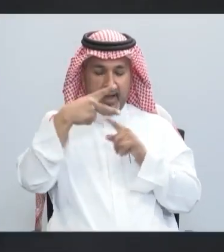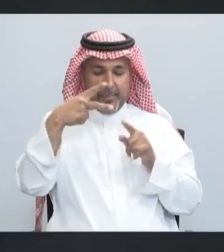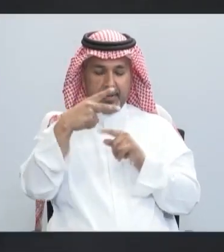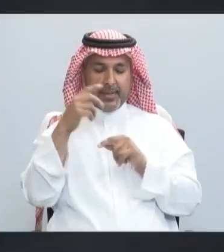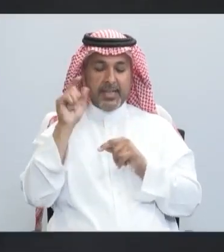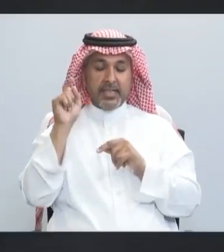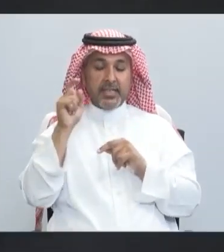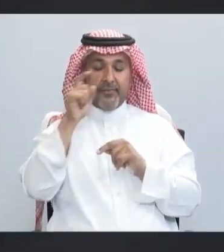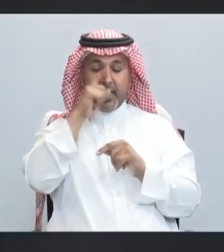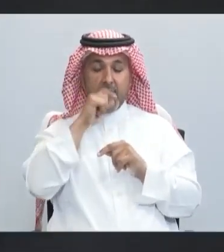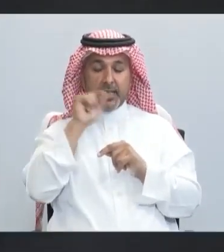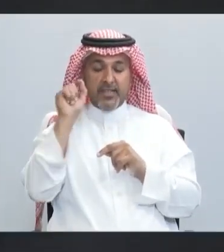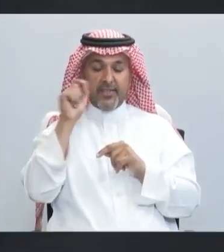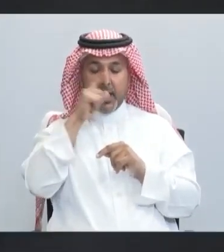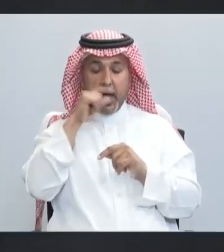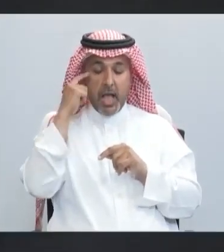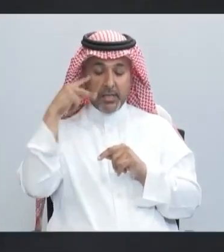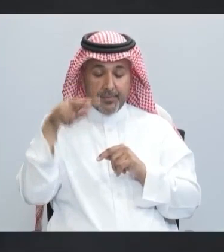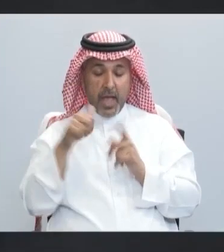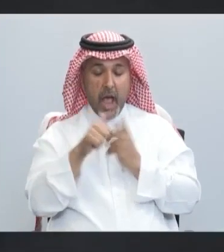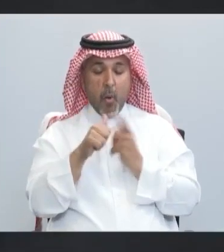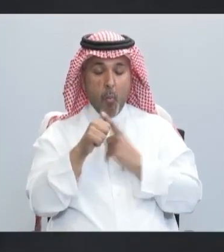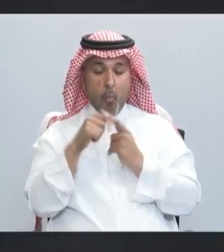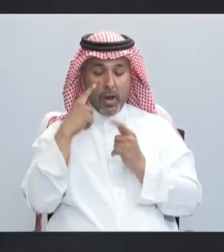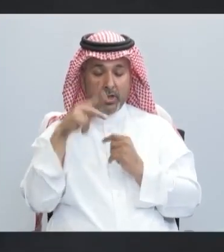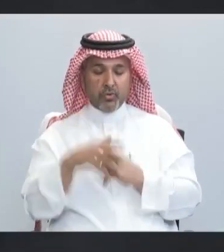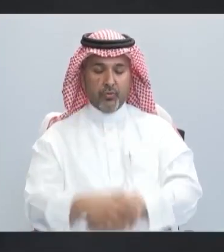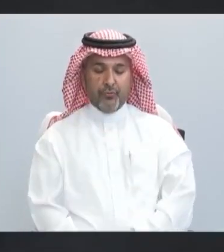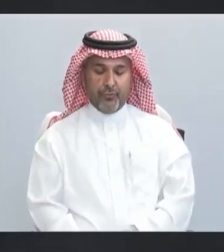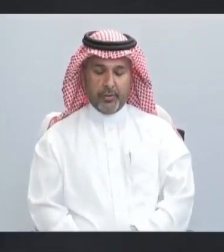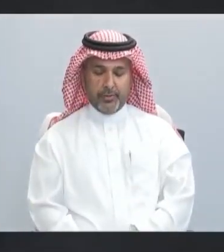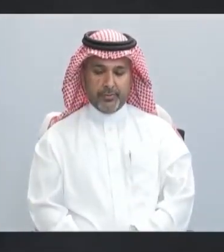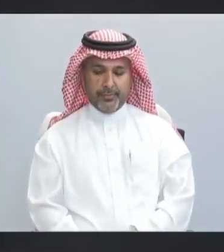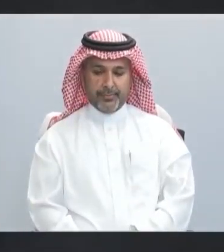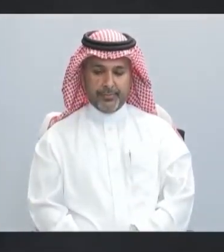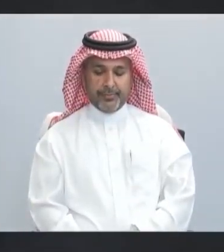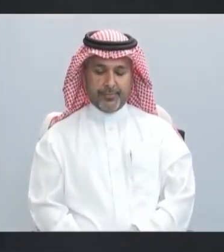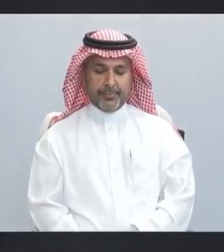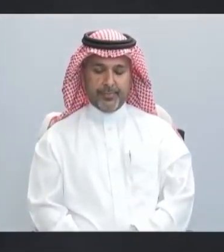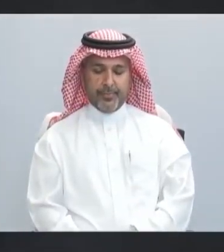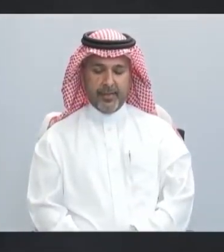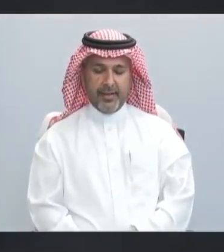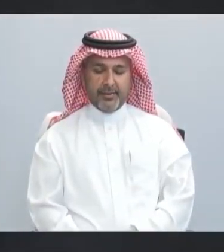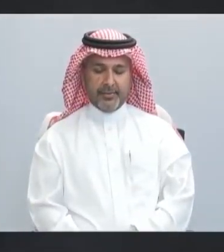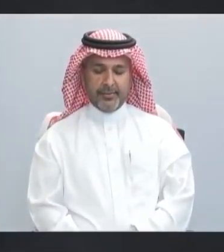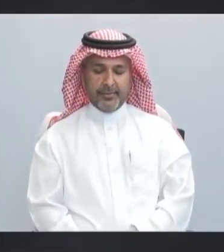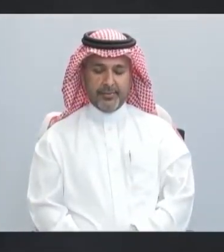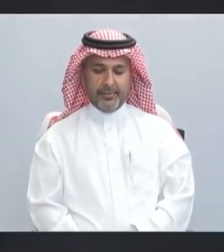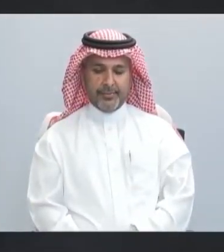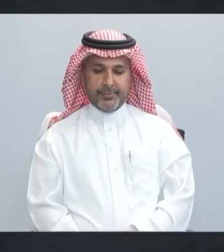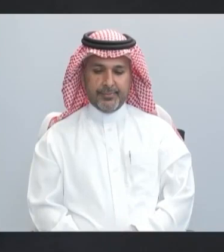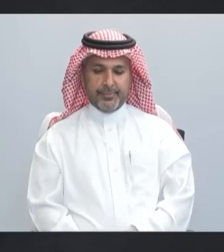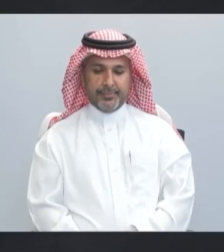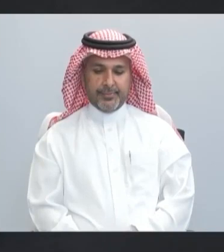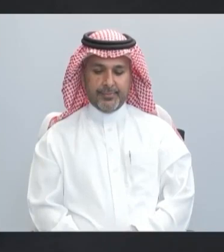الحاسبه البيانيه لازم ننتبه لماذا للحلول لانه ليست حل وحيد زي المعادله حل وحيد وخلاص يحقق اصلا راح